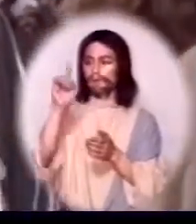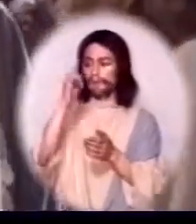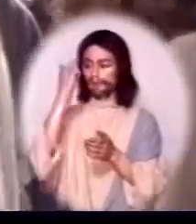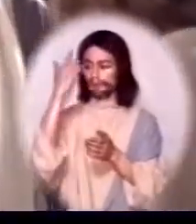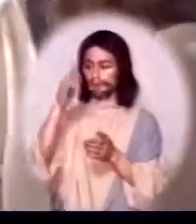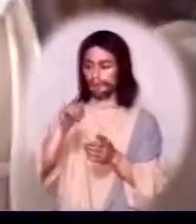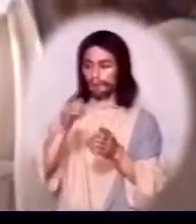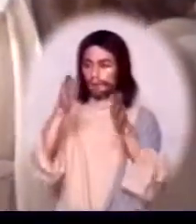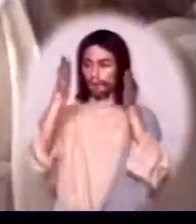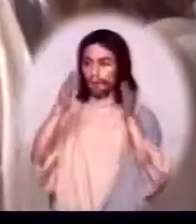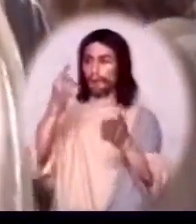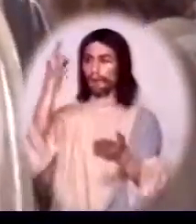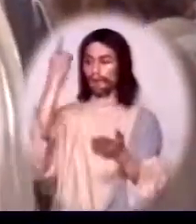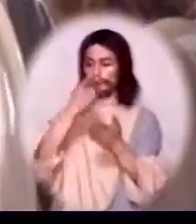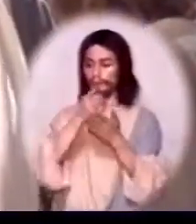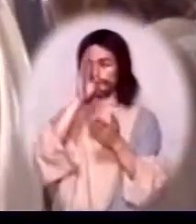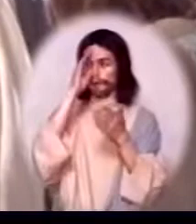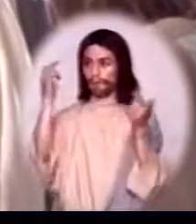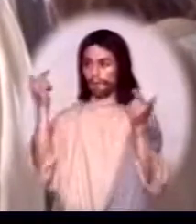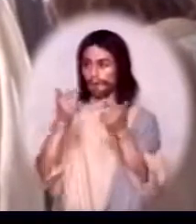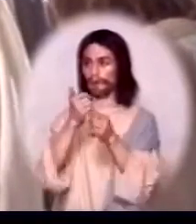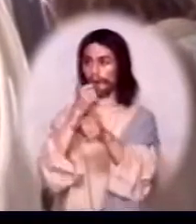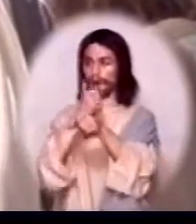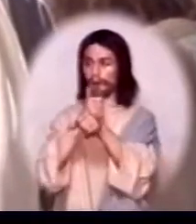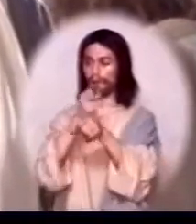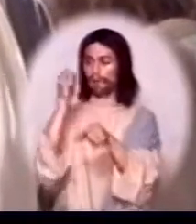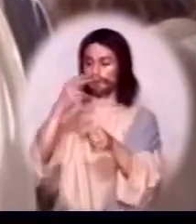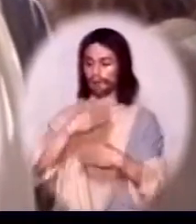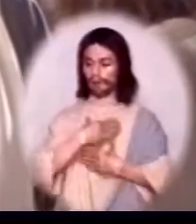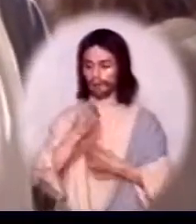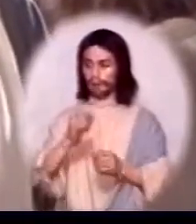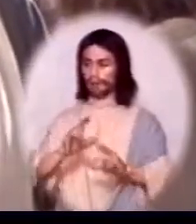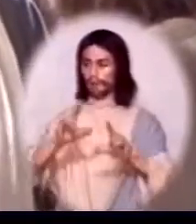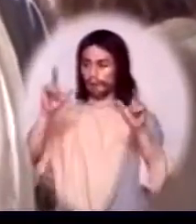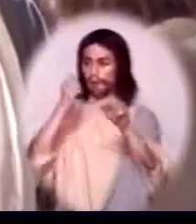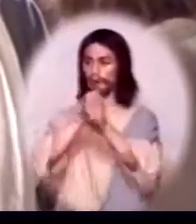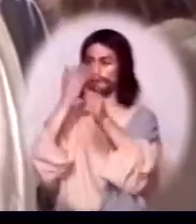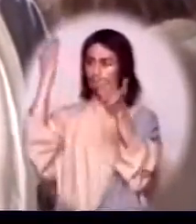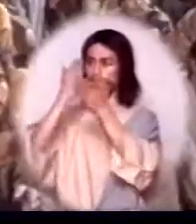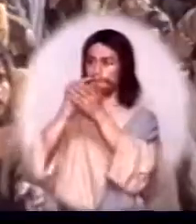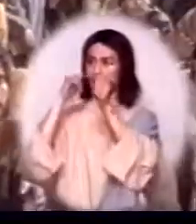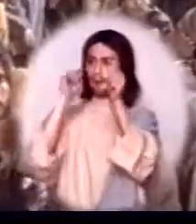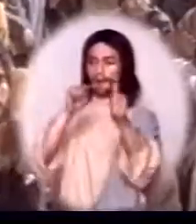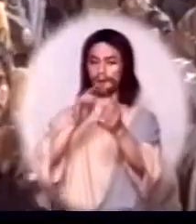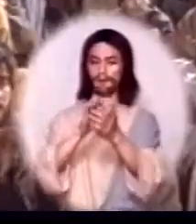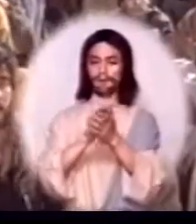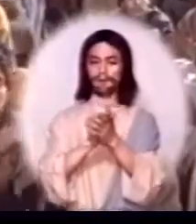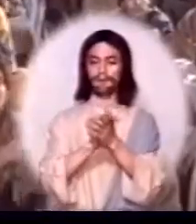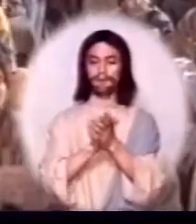있으니 그동안에 와서 병 고침을 받으며 안식일에는 하지 말아라.